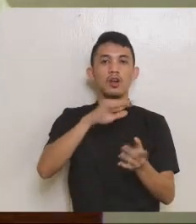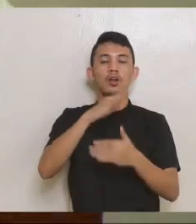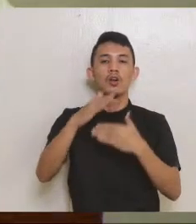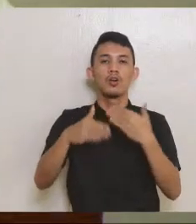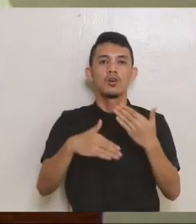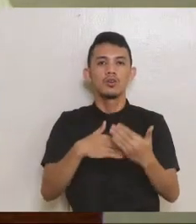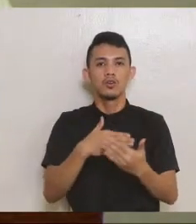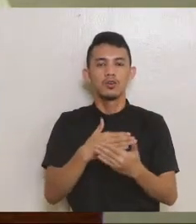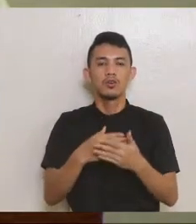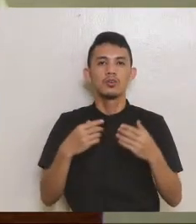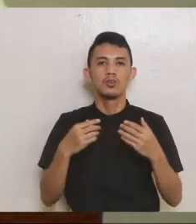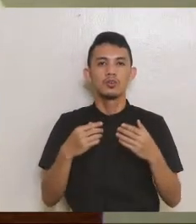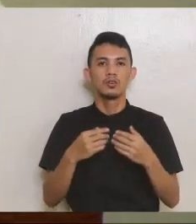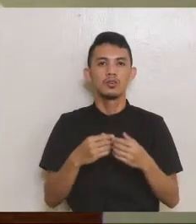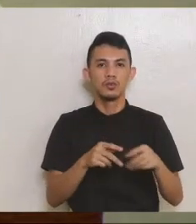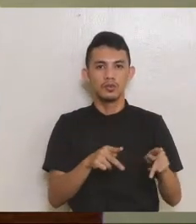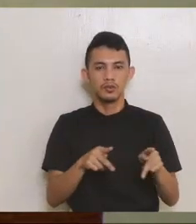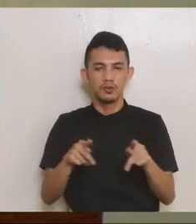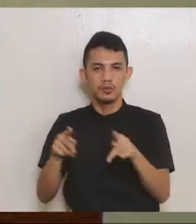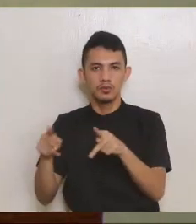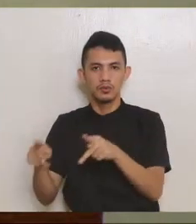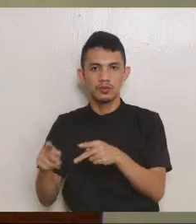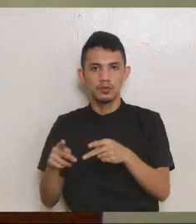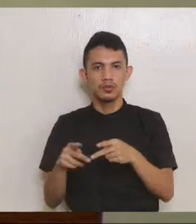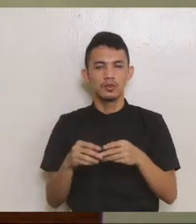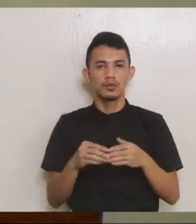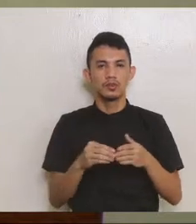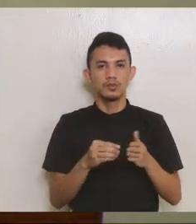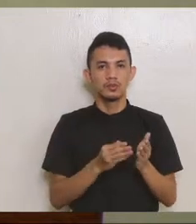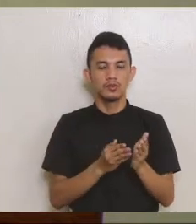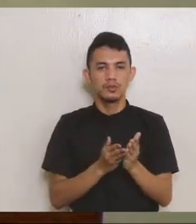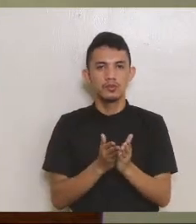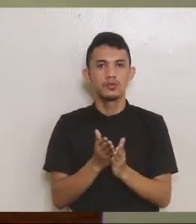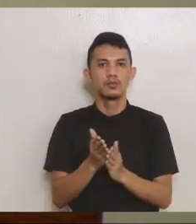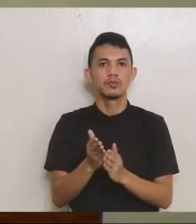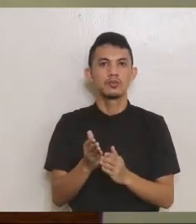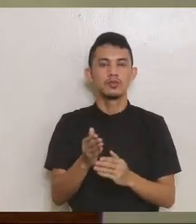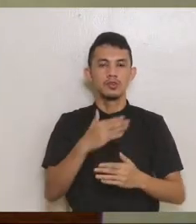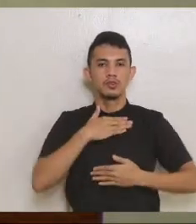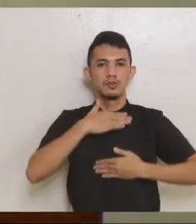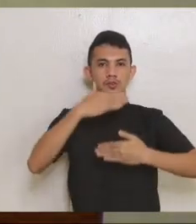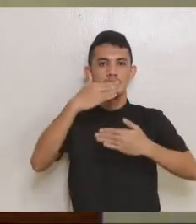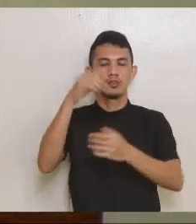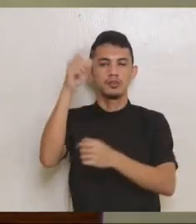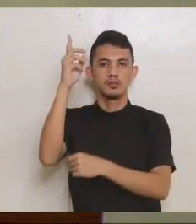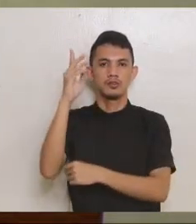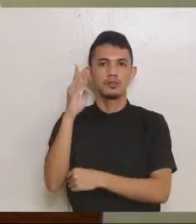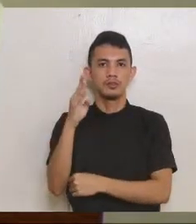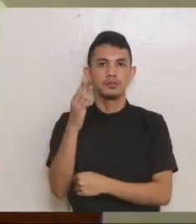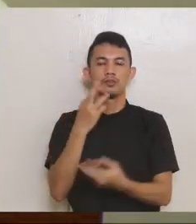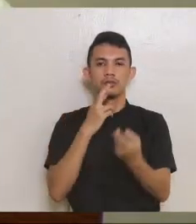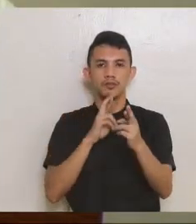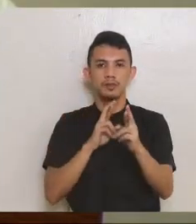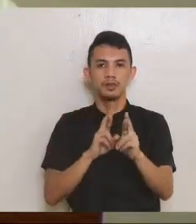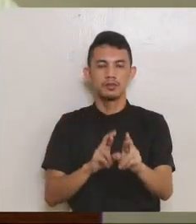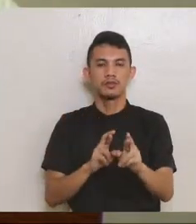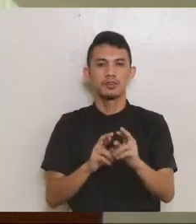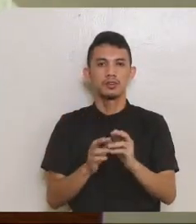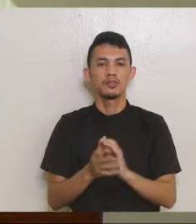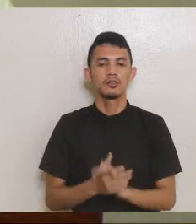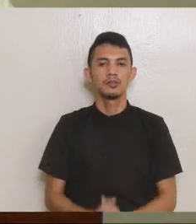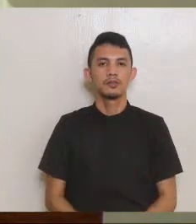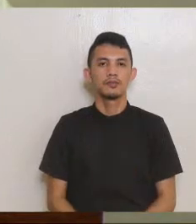desisyon mahisubay sa kabubuton sa Dios. Mag-ampo kita sa Ginoo. Umari ka,